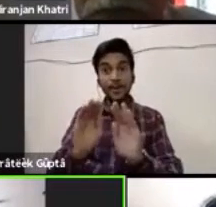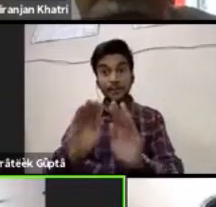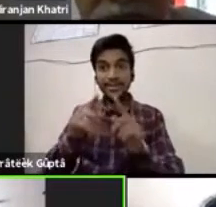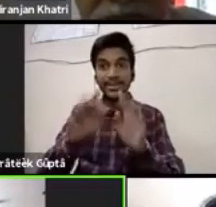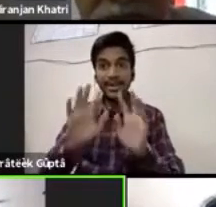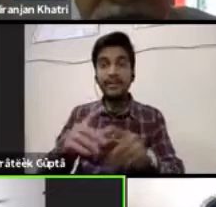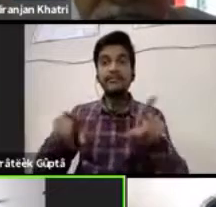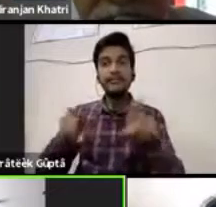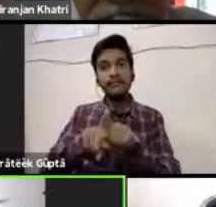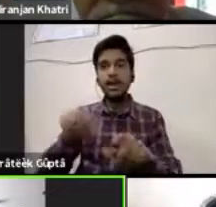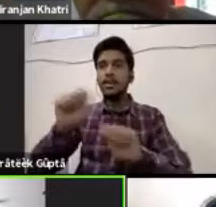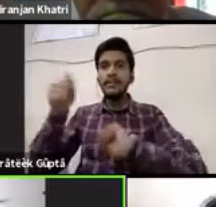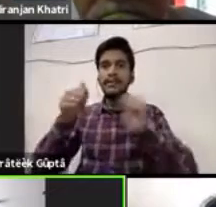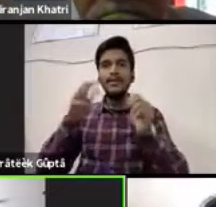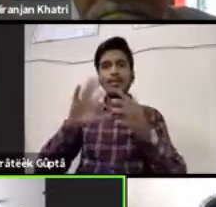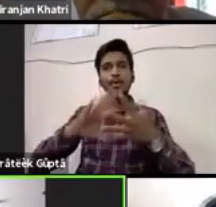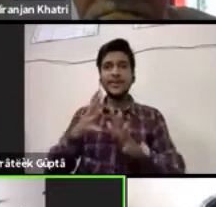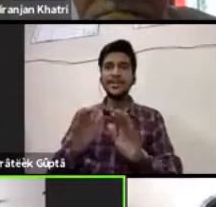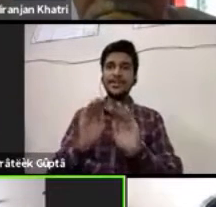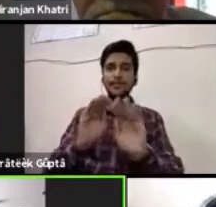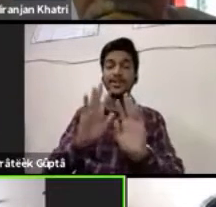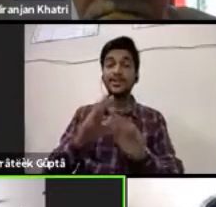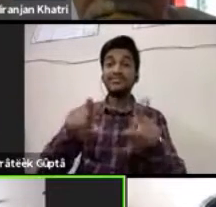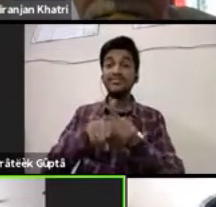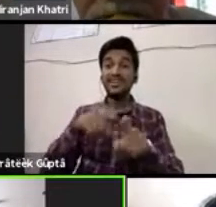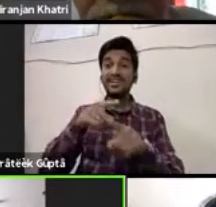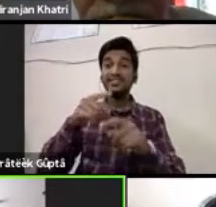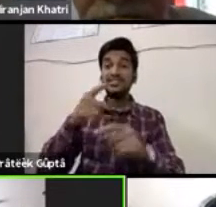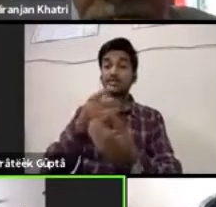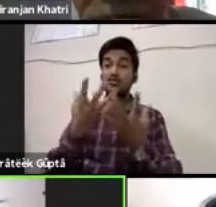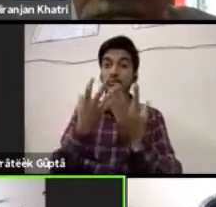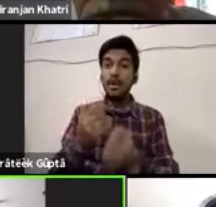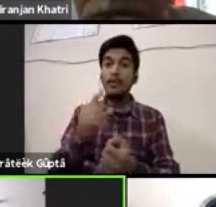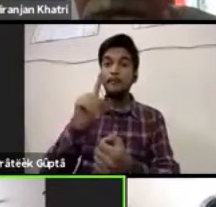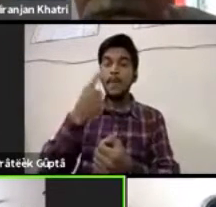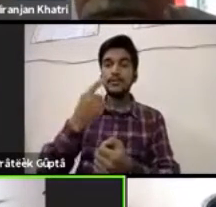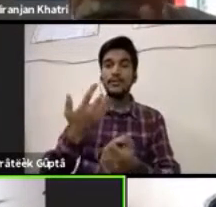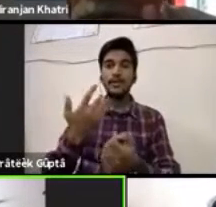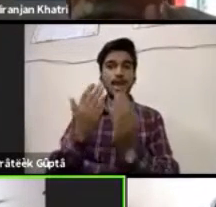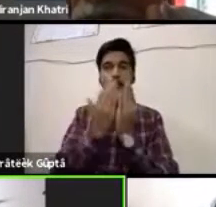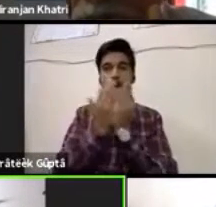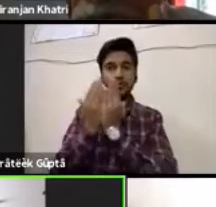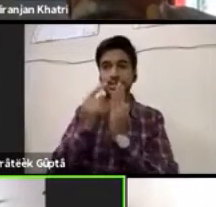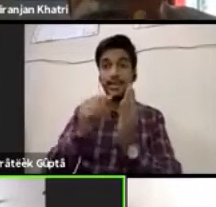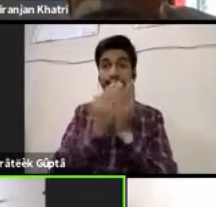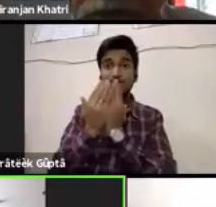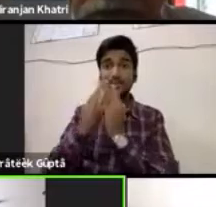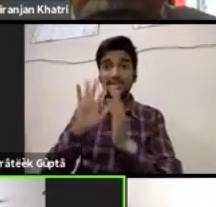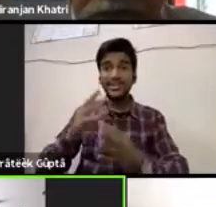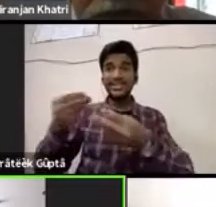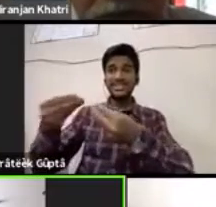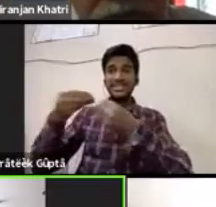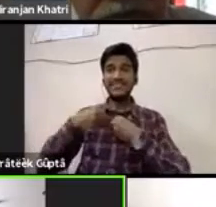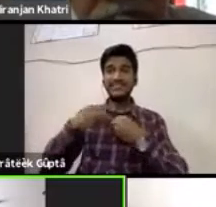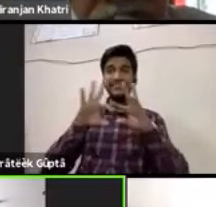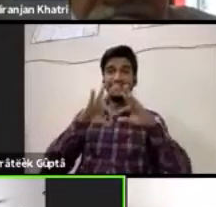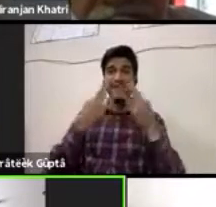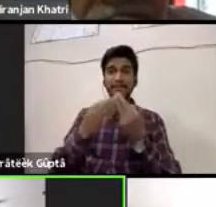प्रॉपर एजुकेशन मिल सके, हमें एक्सेसिबल एनवायरनमेंट्स चाहिए ताकि हम घर से बाहर जा सकें।